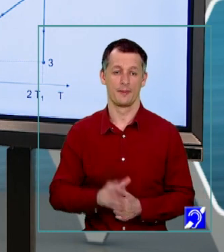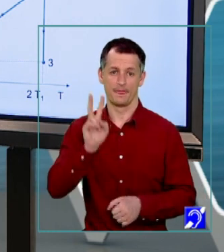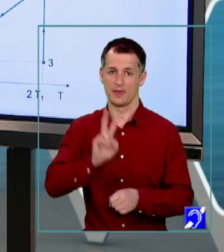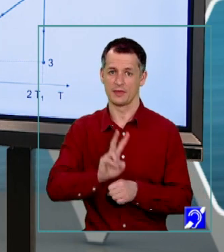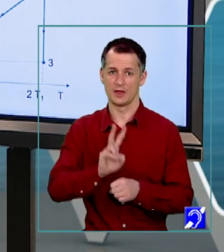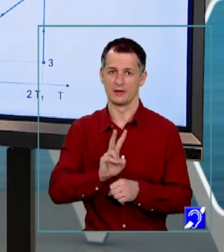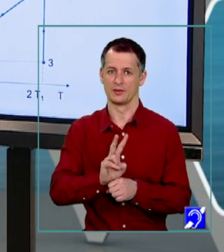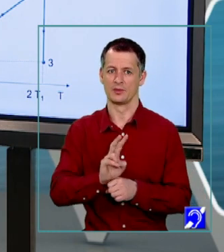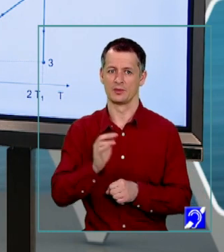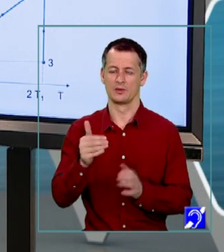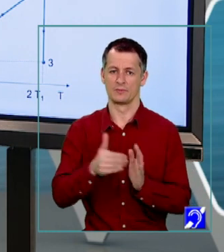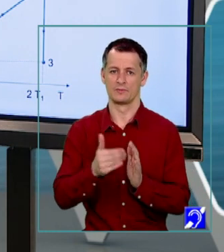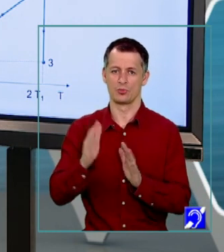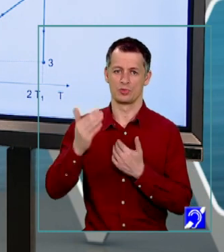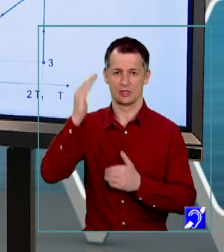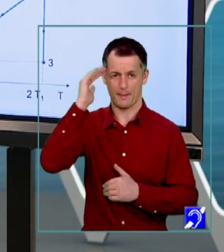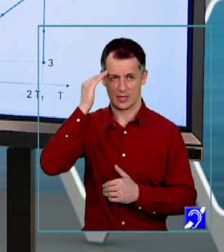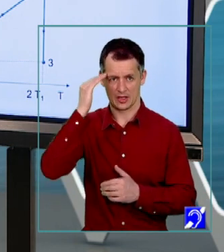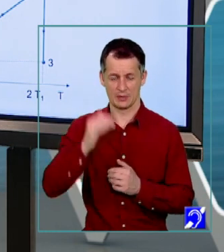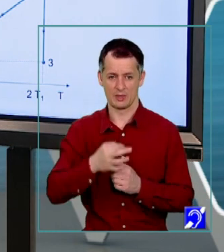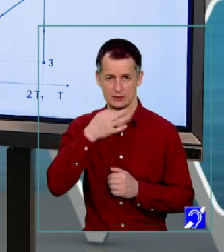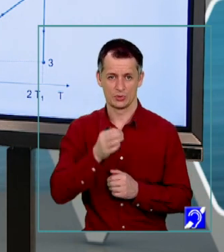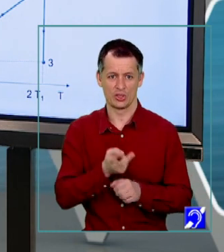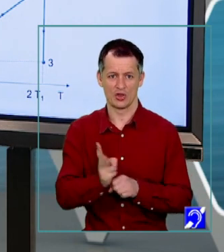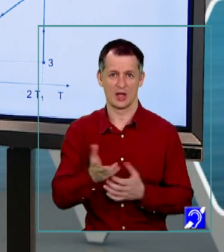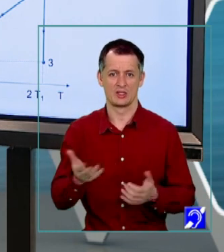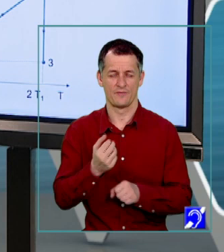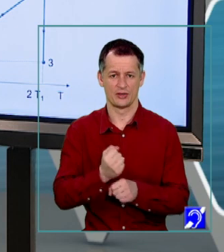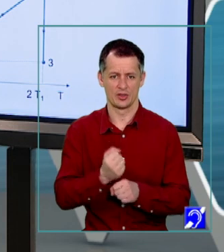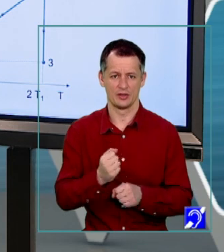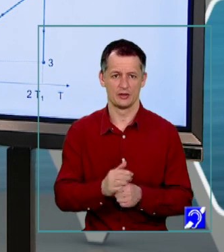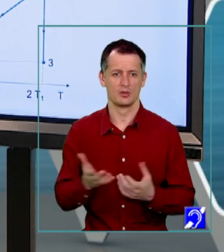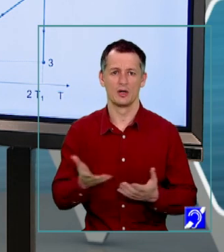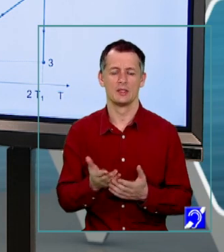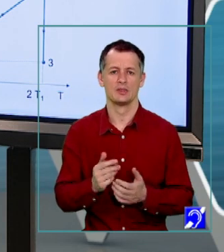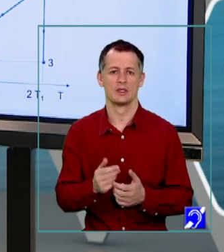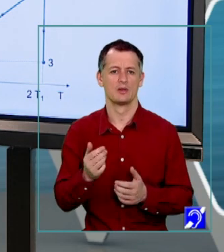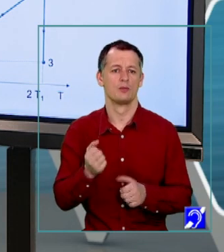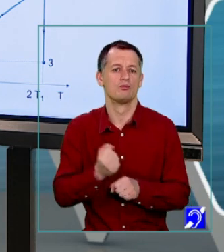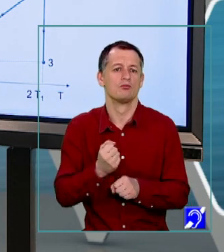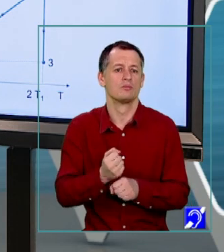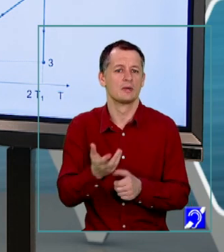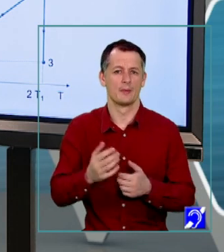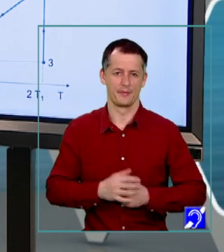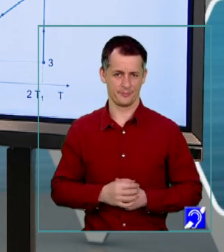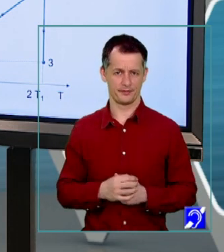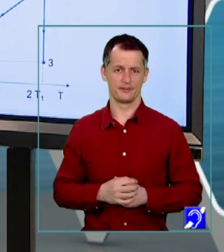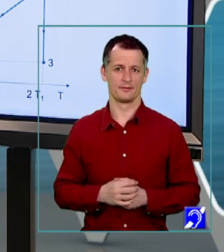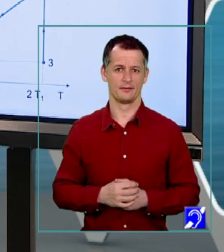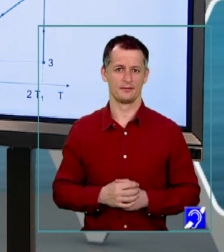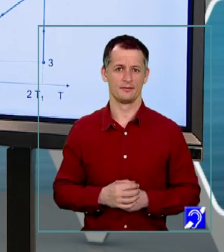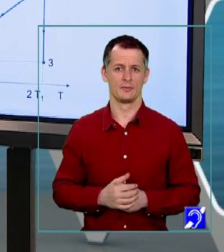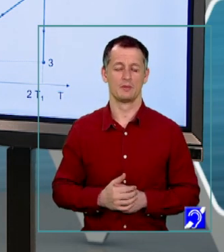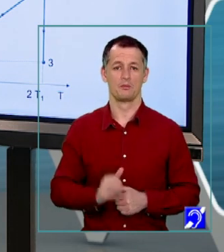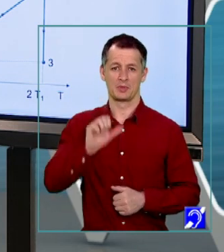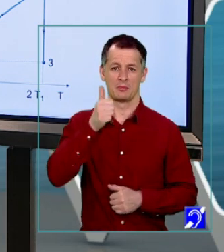Atenție, aduceți-vă aminte, la început vă spusesem de greșeala care se face. Care este tehnica? Păi, în primul rând, ne uităm.